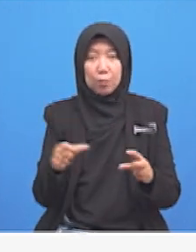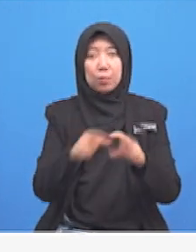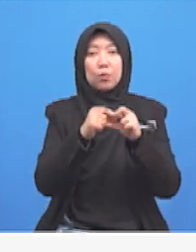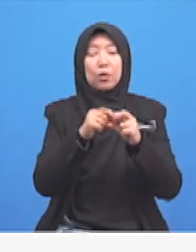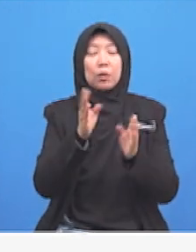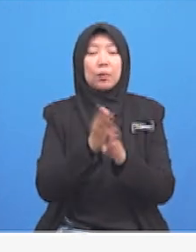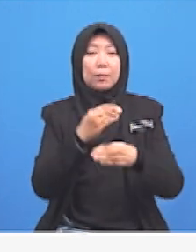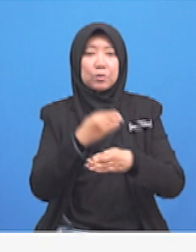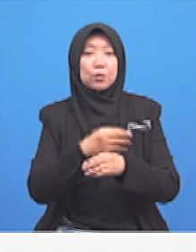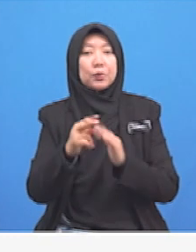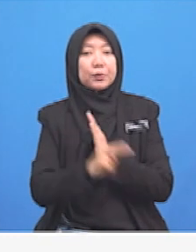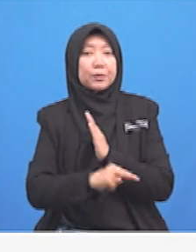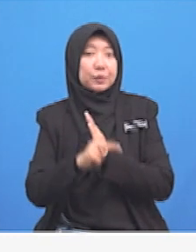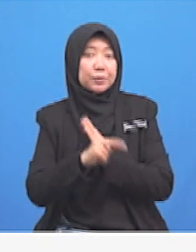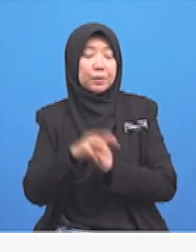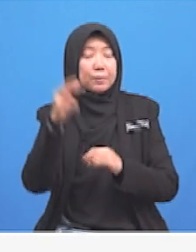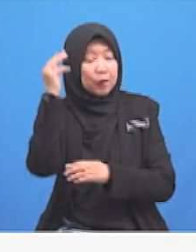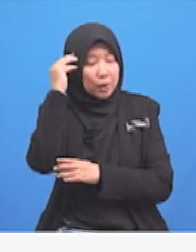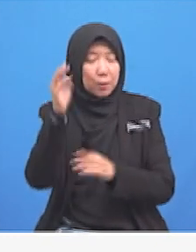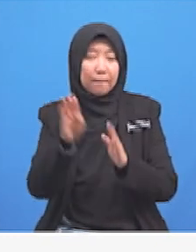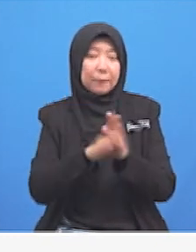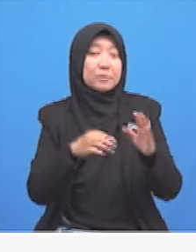membentuk negeri-negeri Melayu Bersekutu.